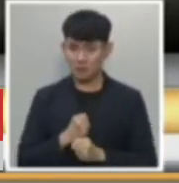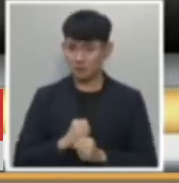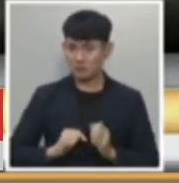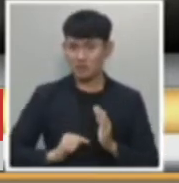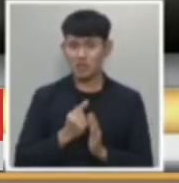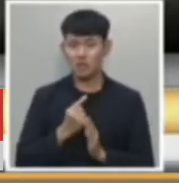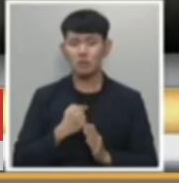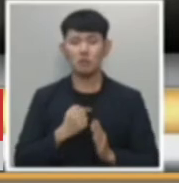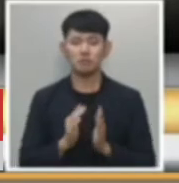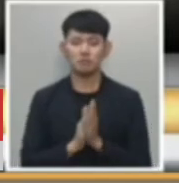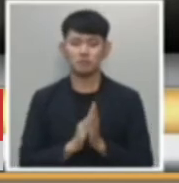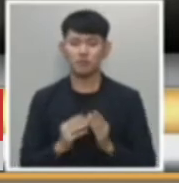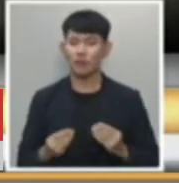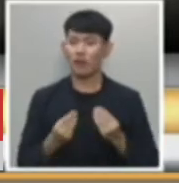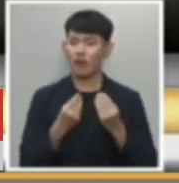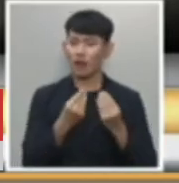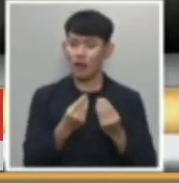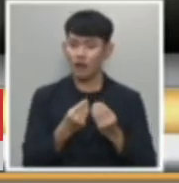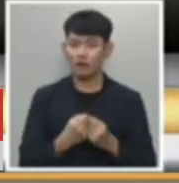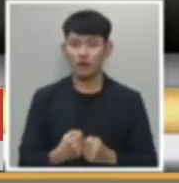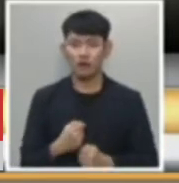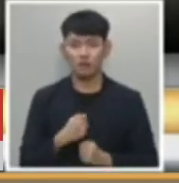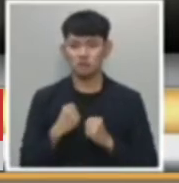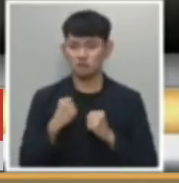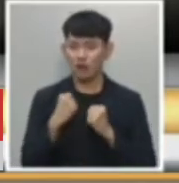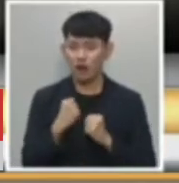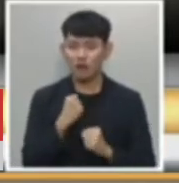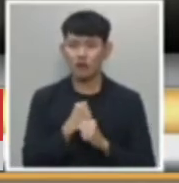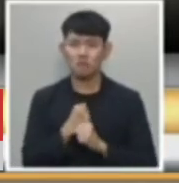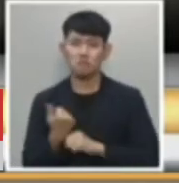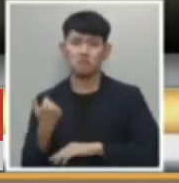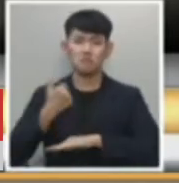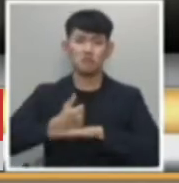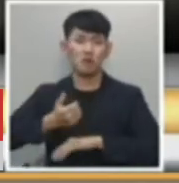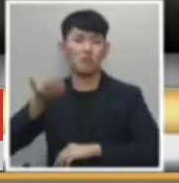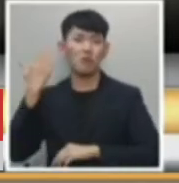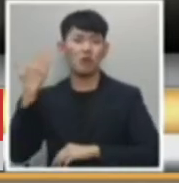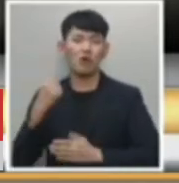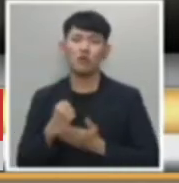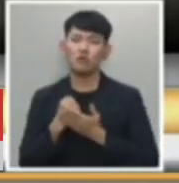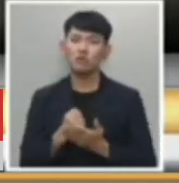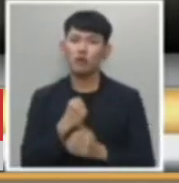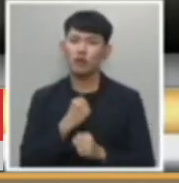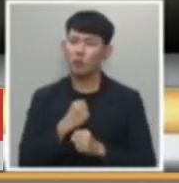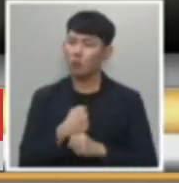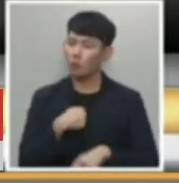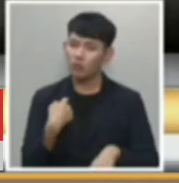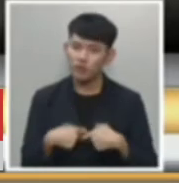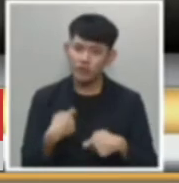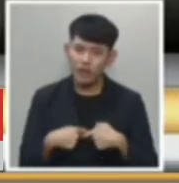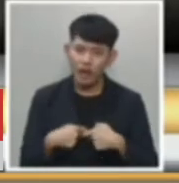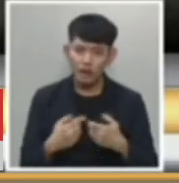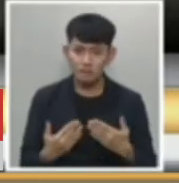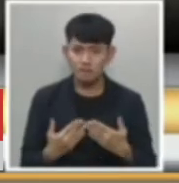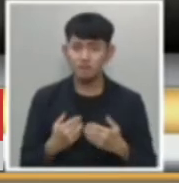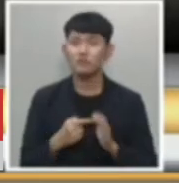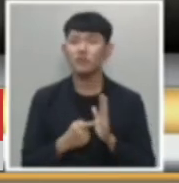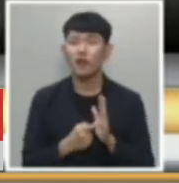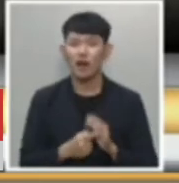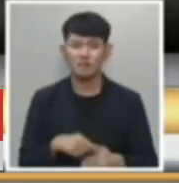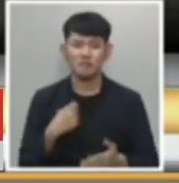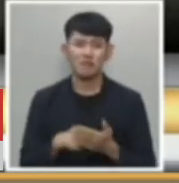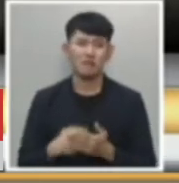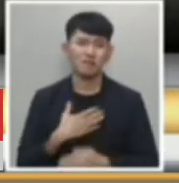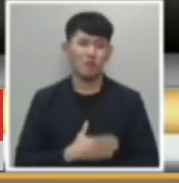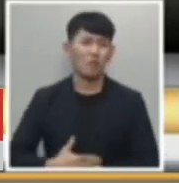อชื่นชมนะครับในการกล้าหาญของผู้นำในยุคนั้นที่สามารถทำเรื่องยากๆนะครับโดยเฉพาะเรื่องการประกันสุขภ